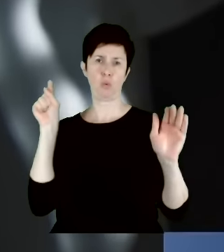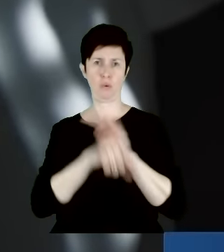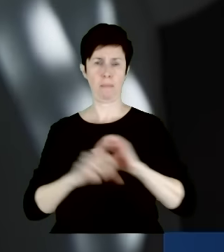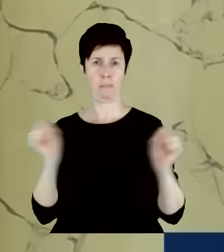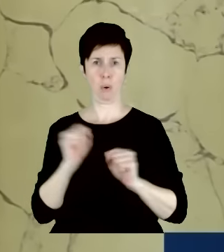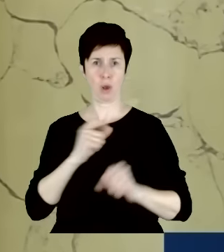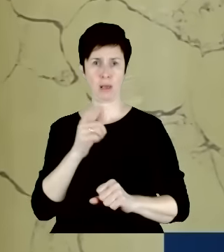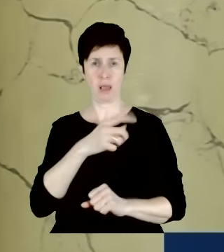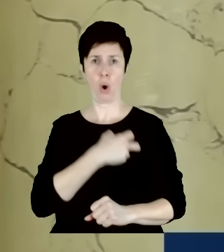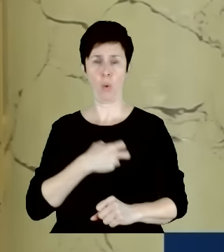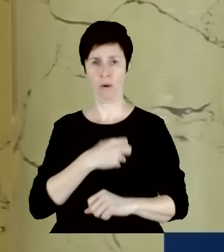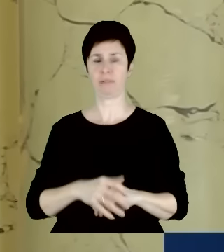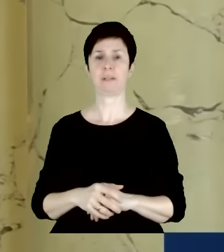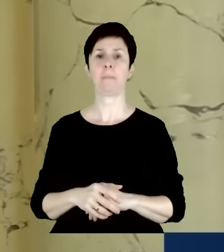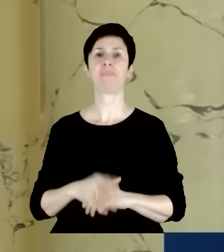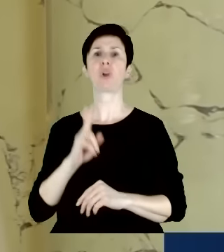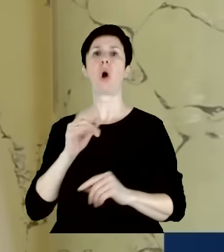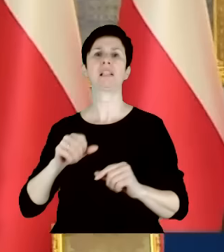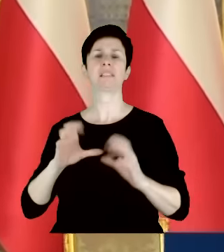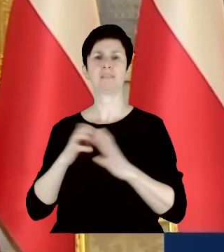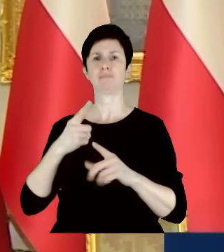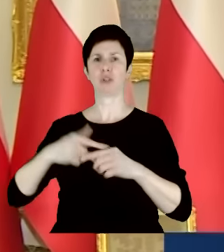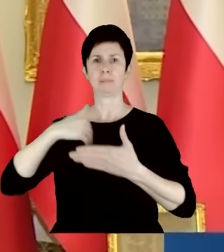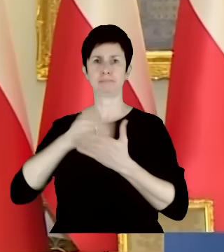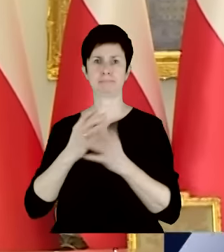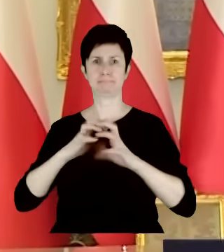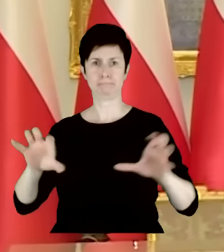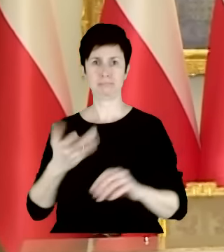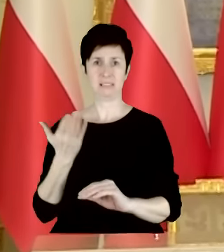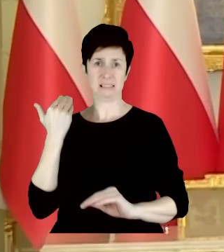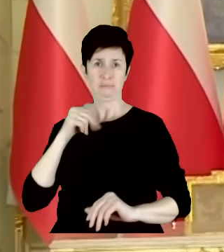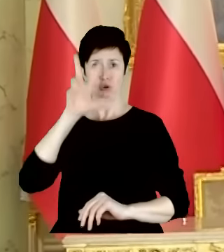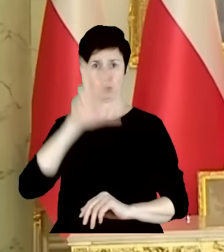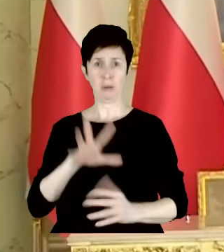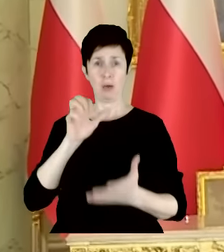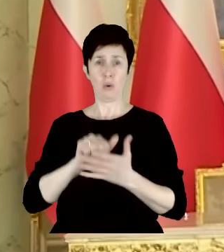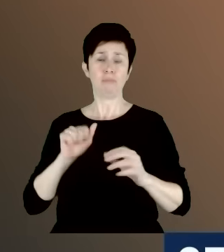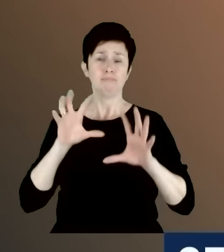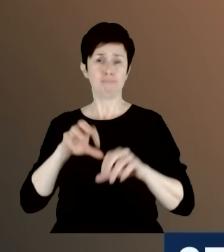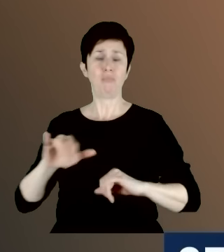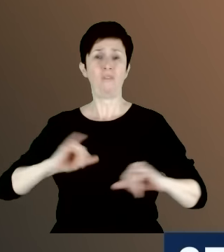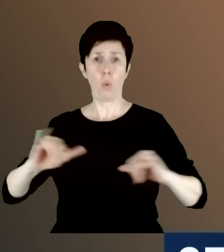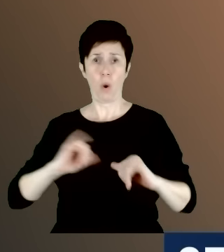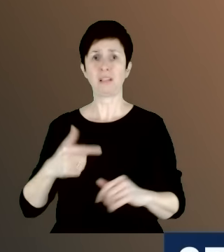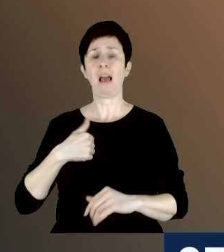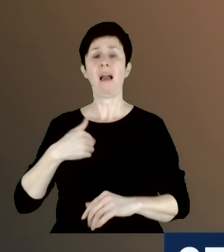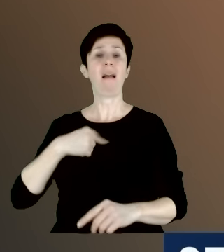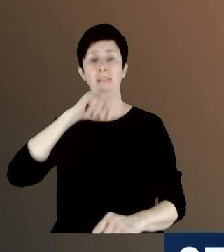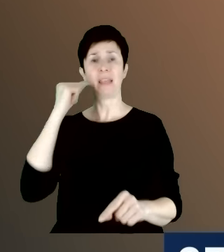Sprawa aborcji podzieliła koalicję rządzącą. Wszystko dzieje się raptem po niespełna 3 miesiącach od przejęcia władzy. Podjąłem decyzję, żeby te